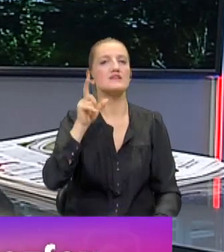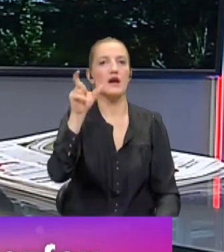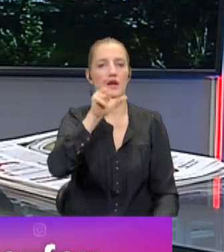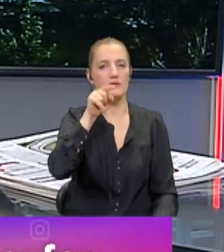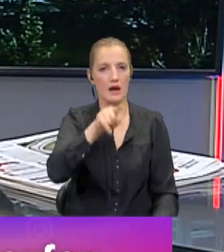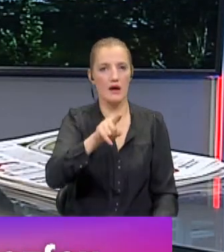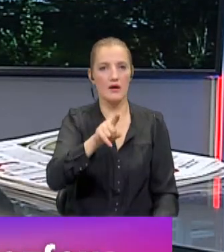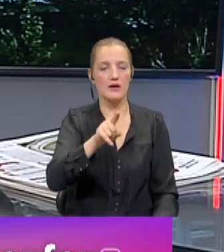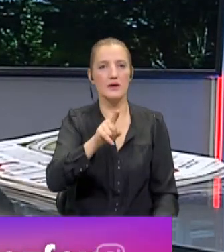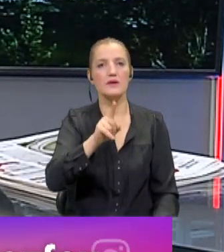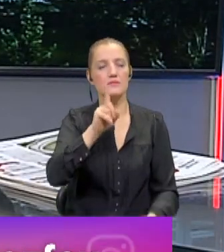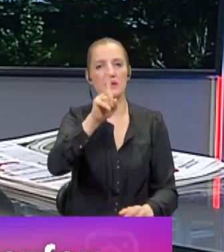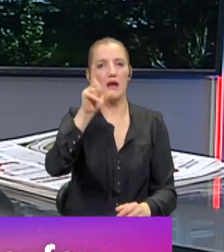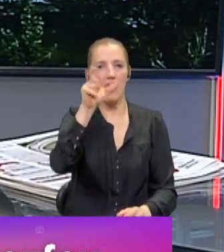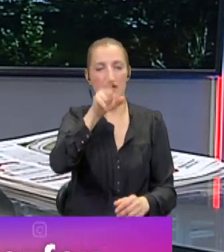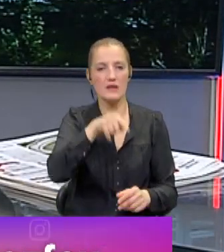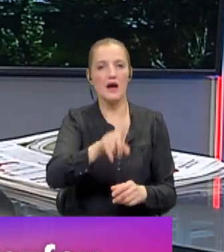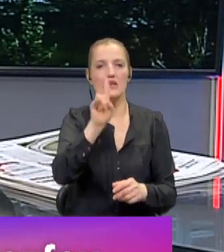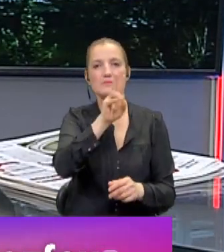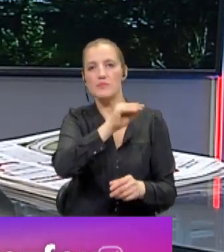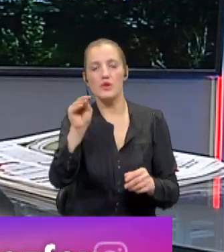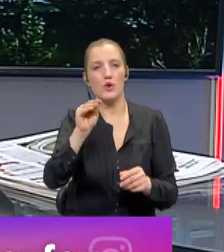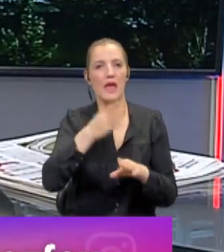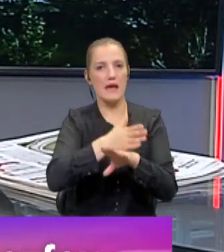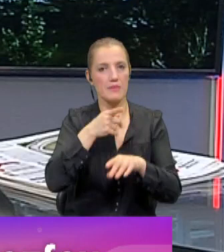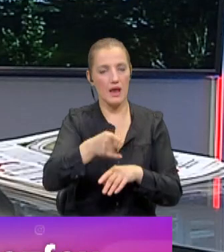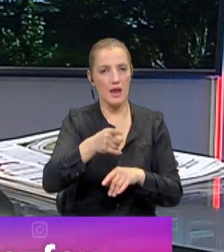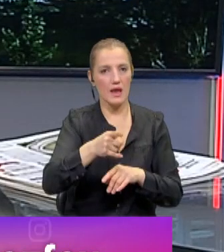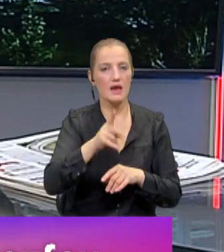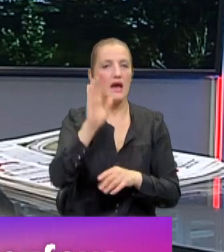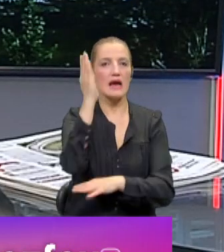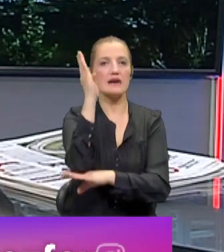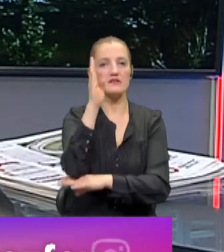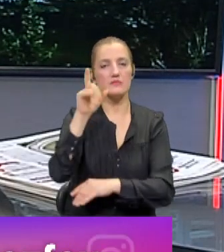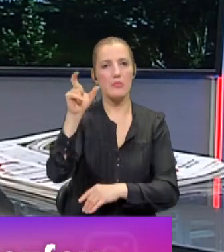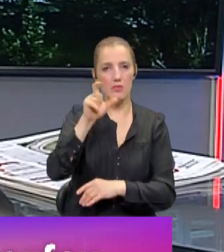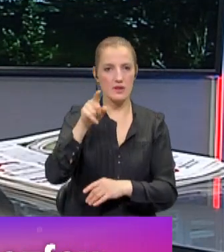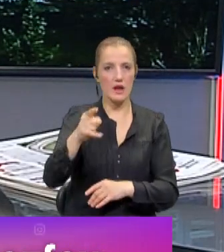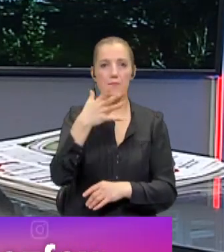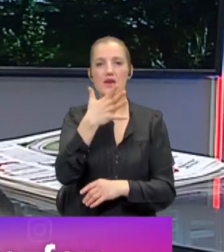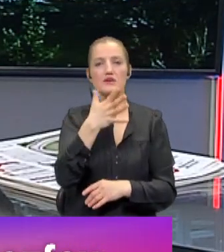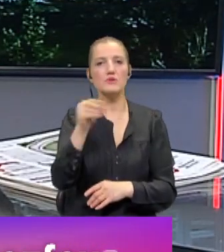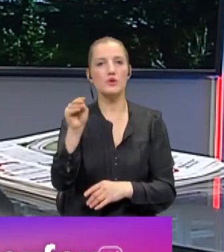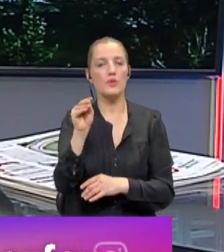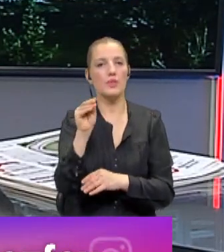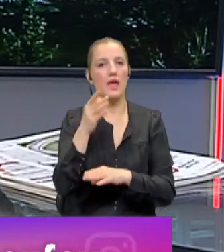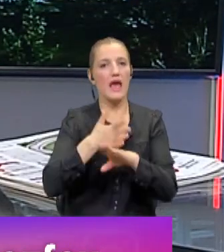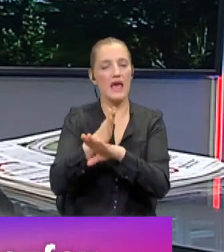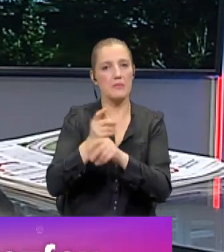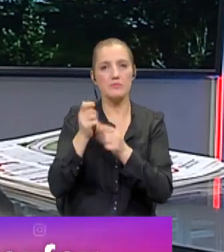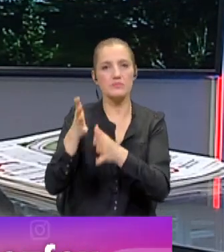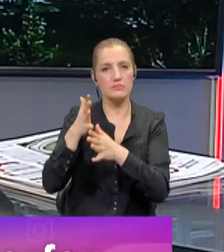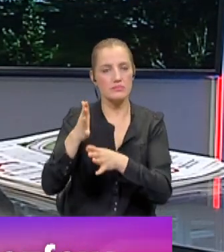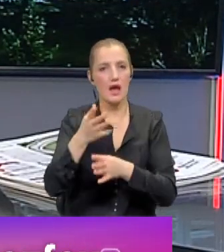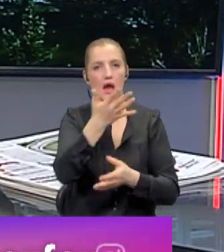söylüyorum Bir ayda 20 milyon ekmek Kasım ayında bir ayda 20 8.5 milyon ekmek tüketilirken